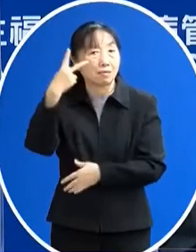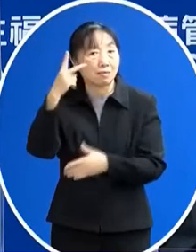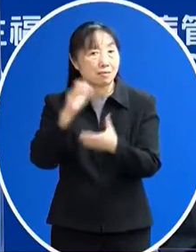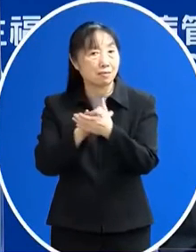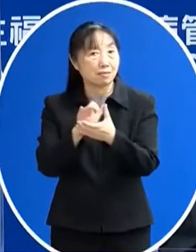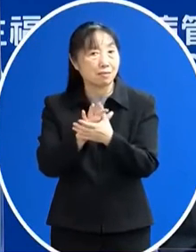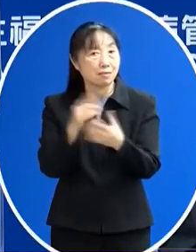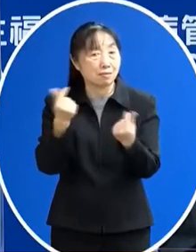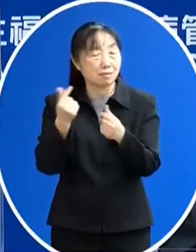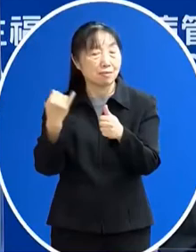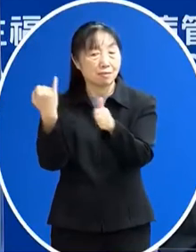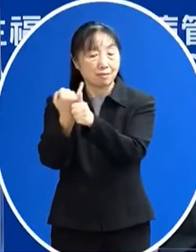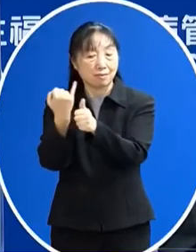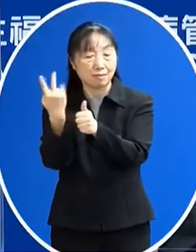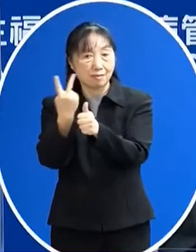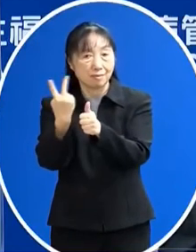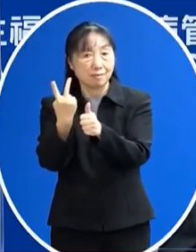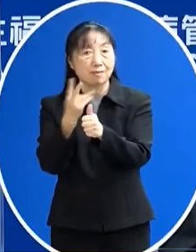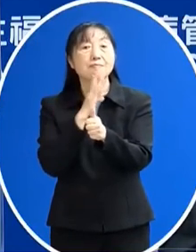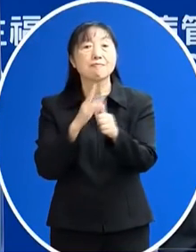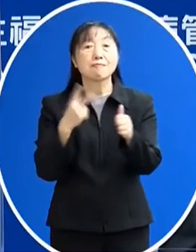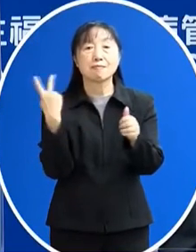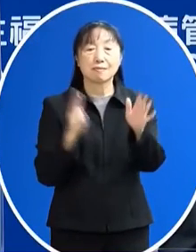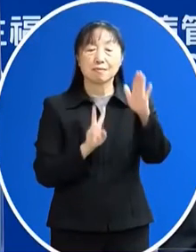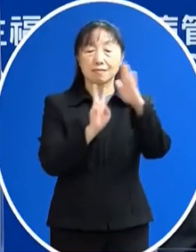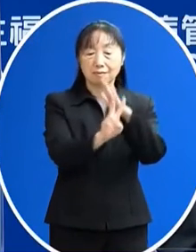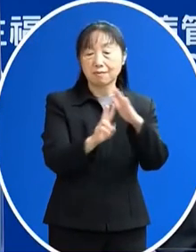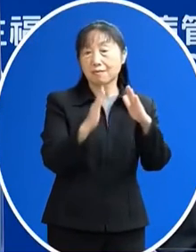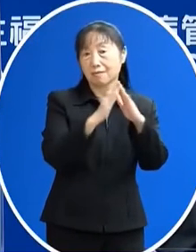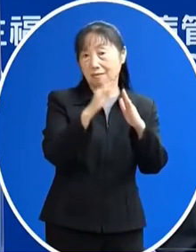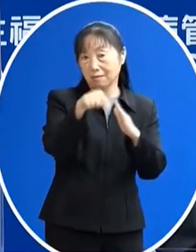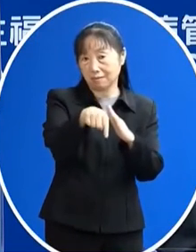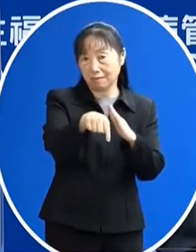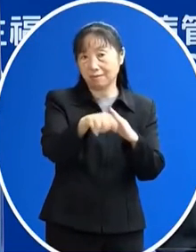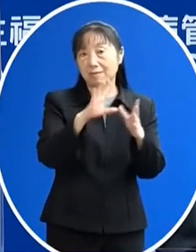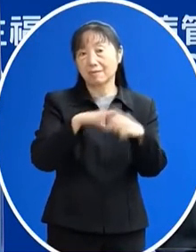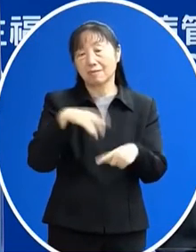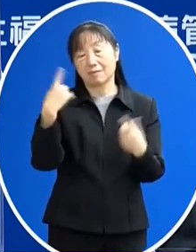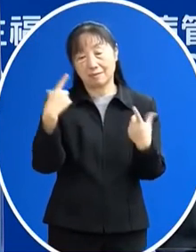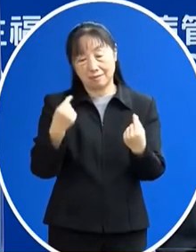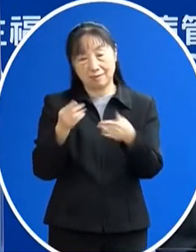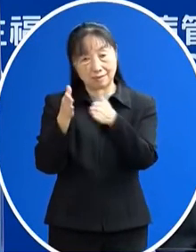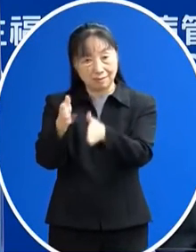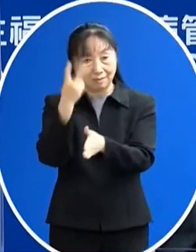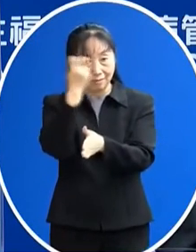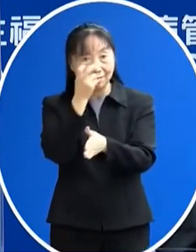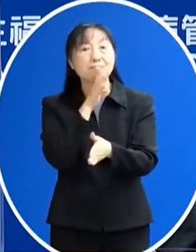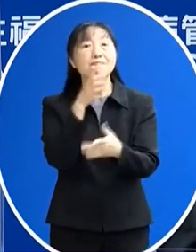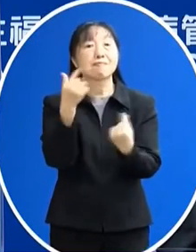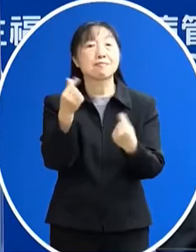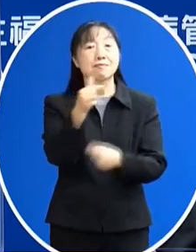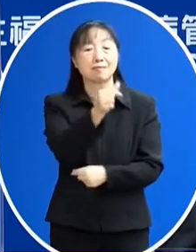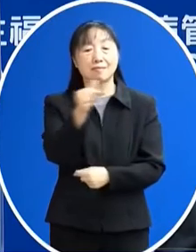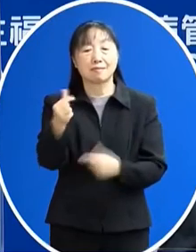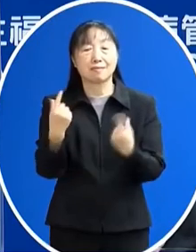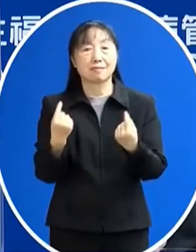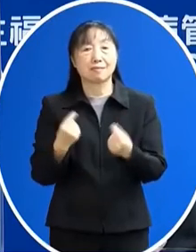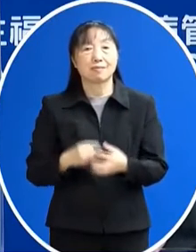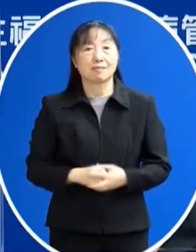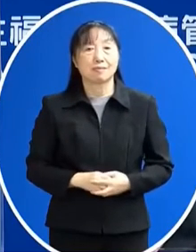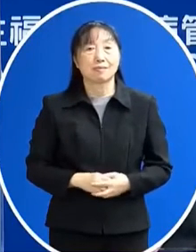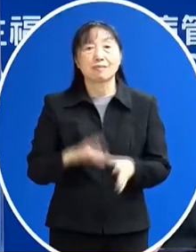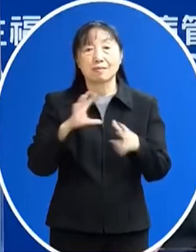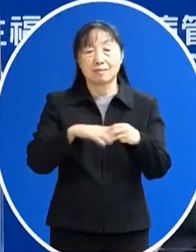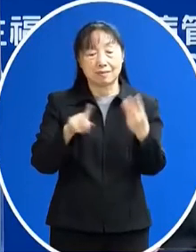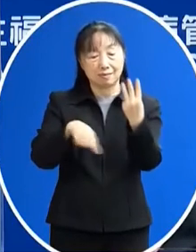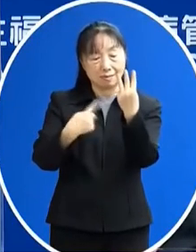应该是夫妻，到他家里面做客，那在采检那也是是阳性。那所以在这里